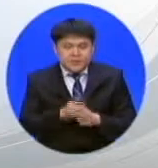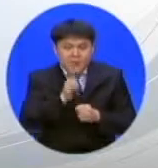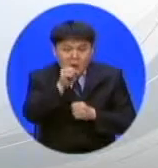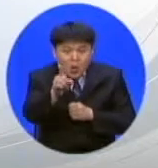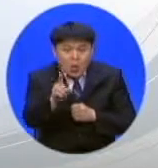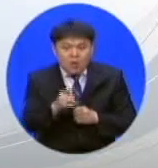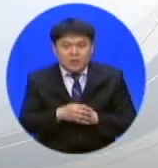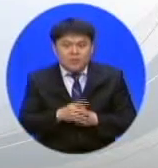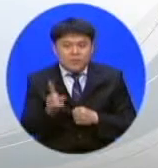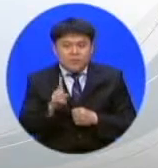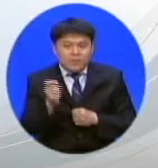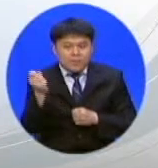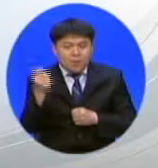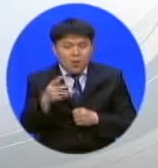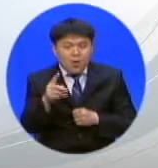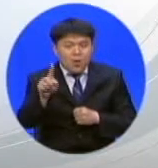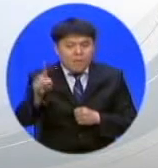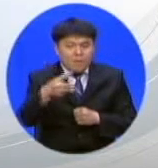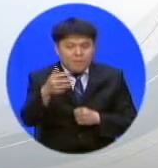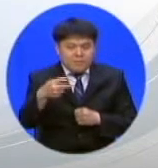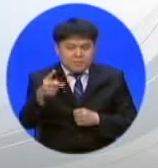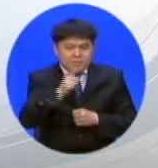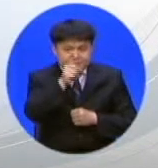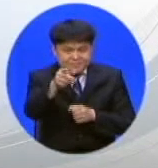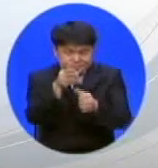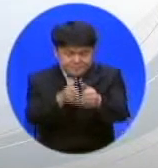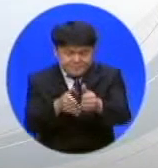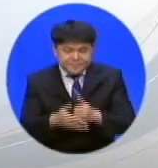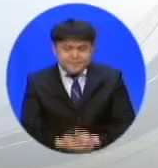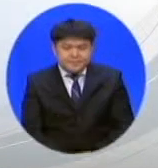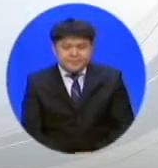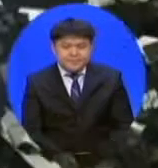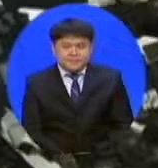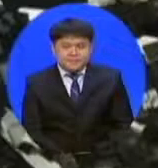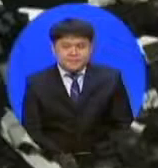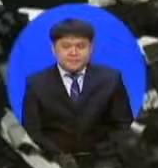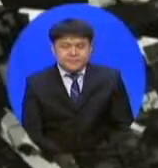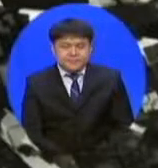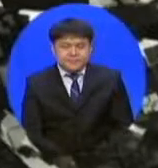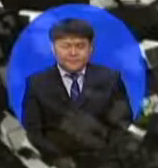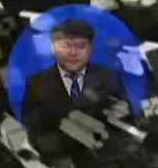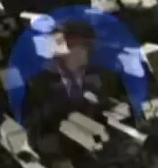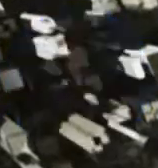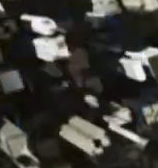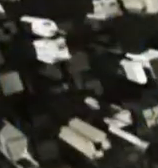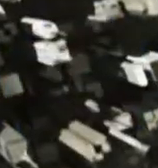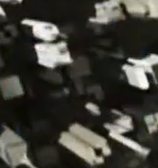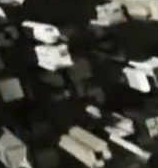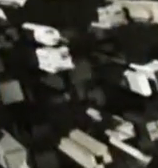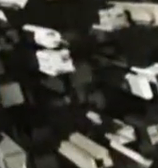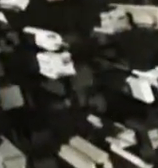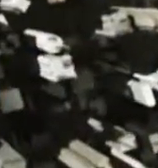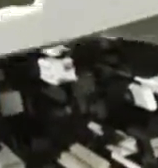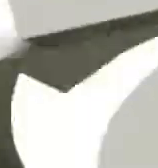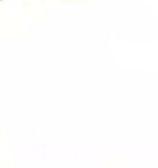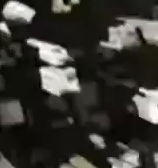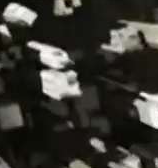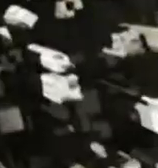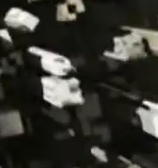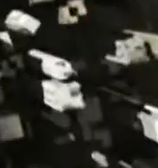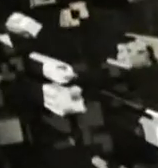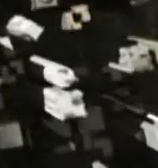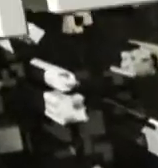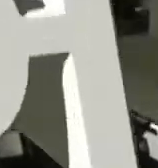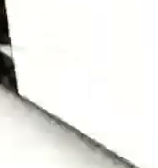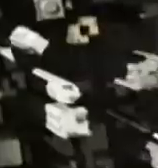신고는 안전드림 국번 없이 182번으로 연락 주시기 바랍니다. 국내 유일 사회복지 전문 미디어 그룹